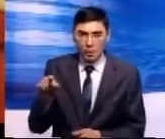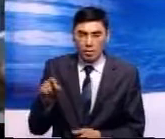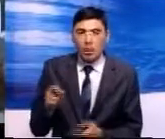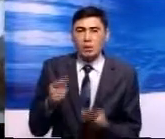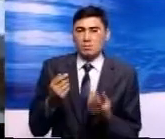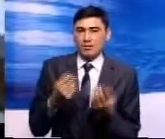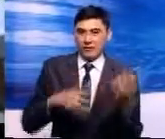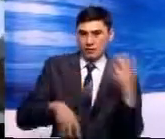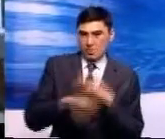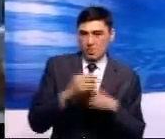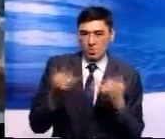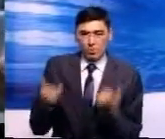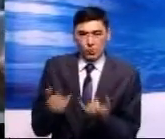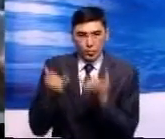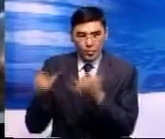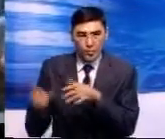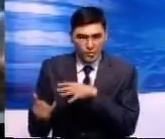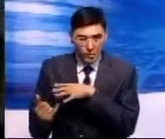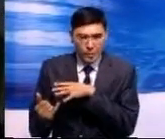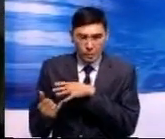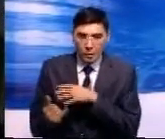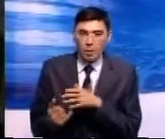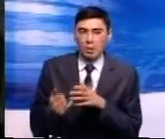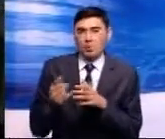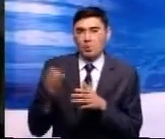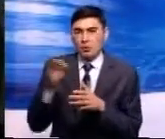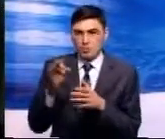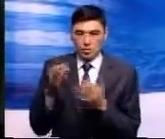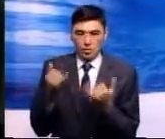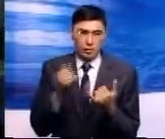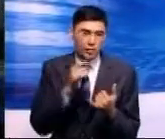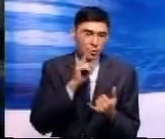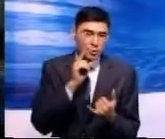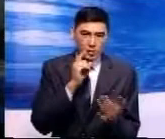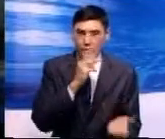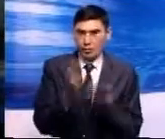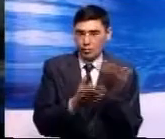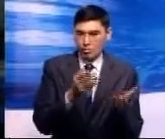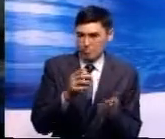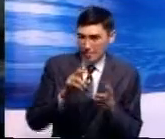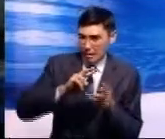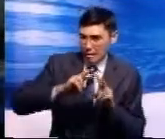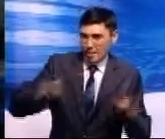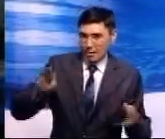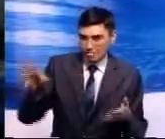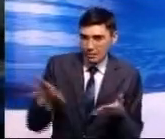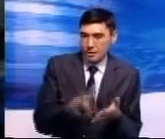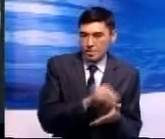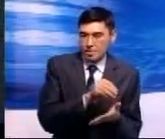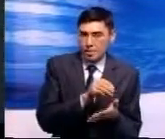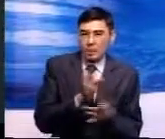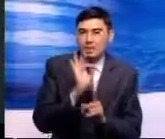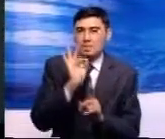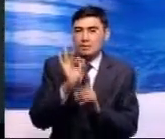их чествование, во время которого они выступили со словами напутствия в адрес сегодняшней молодежи. Само мероприятие было направлено на